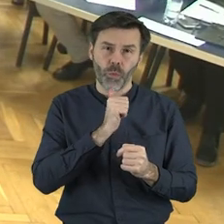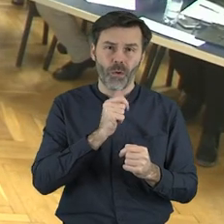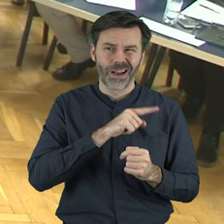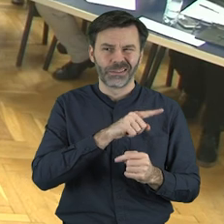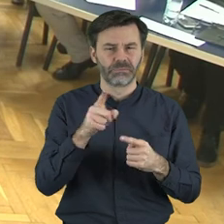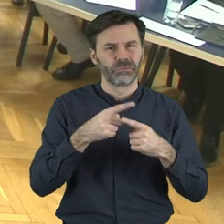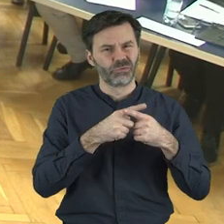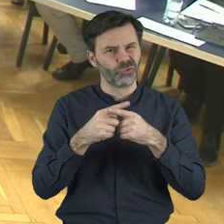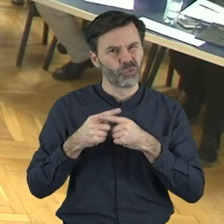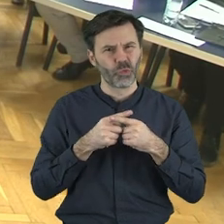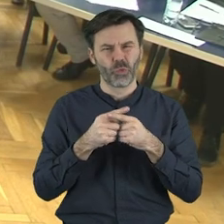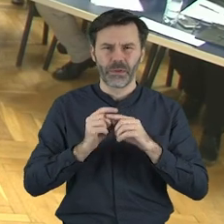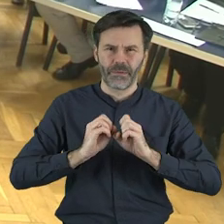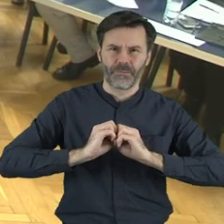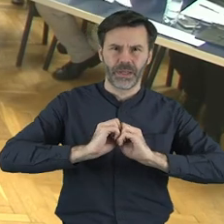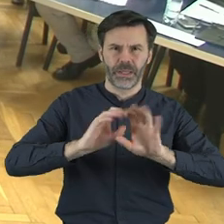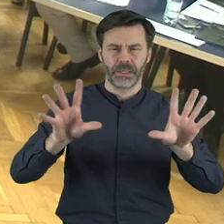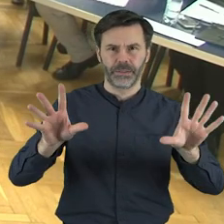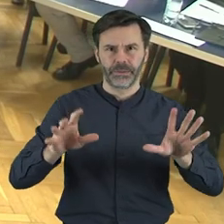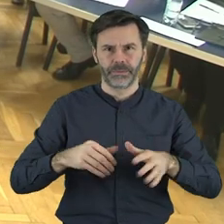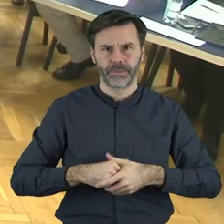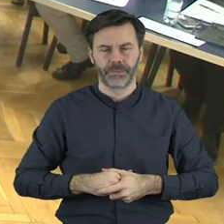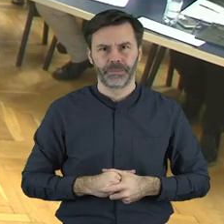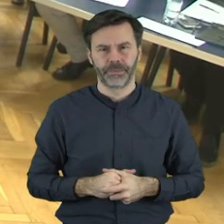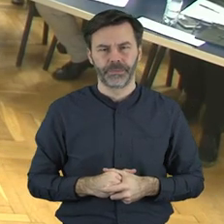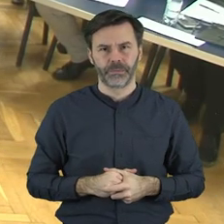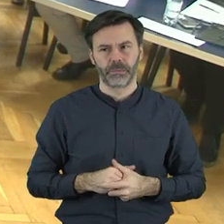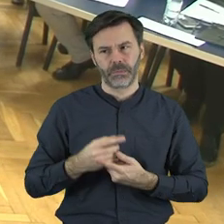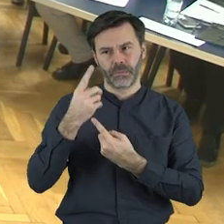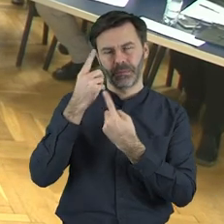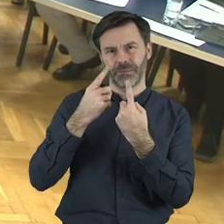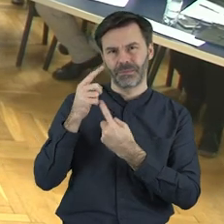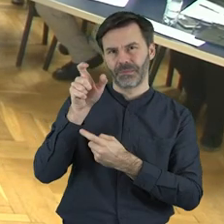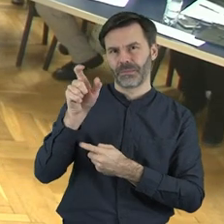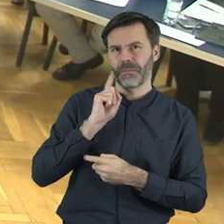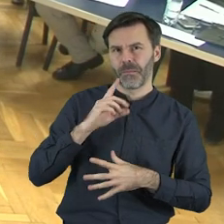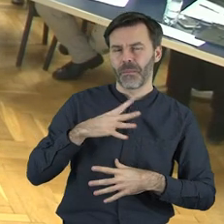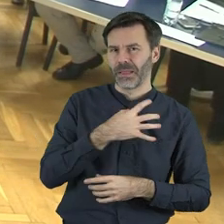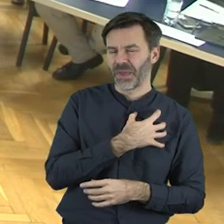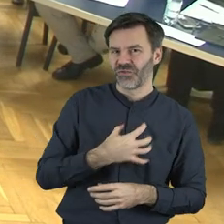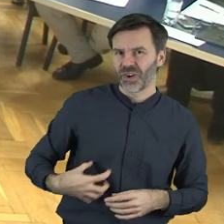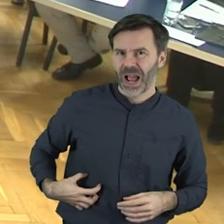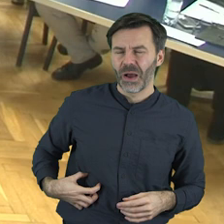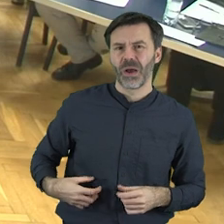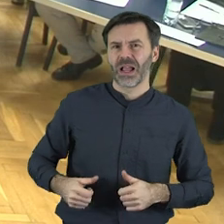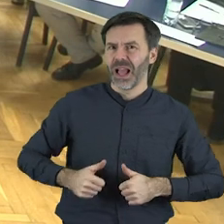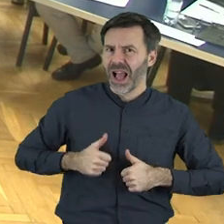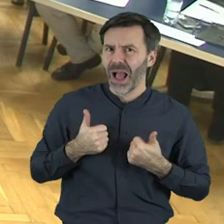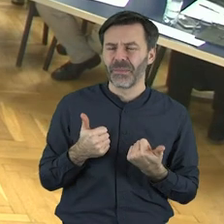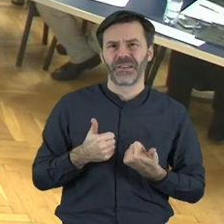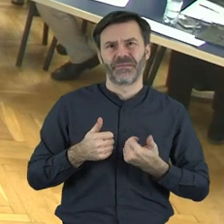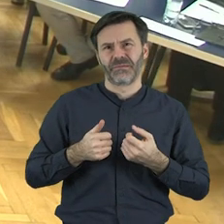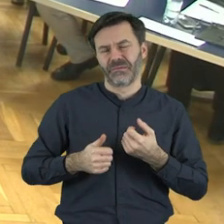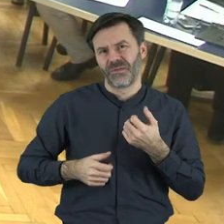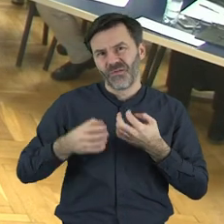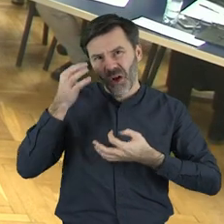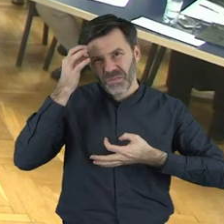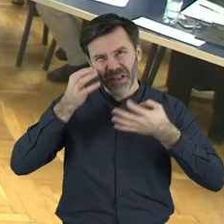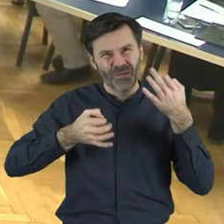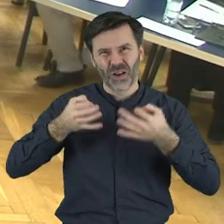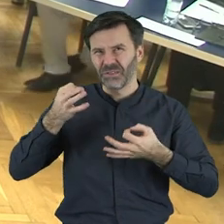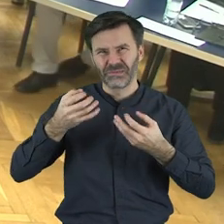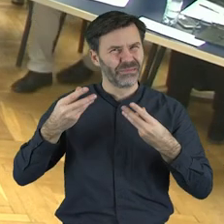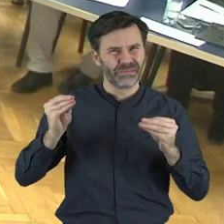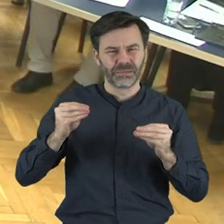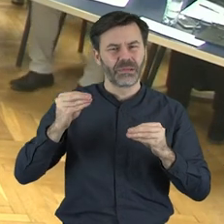interesie pana marszałka i zarządu województwa, żeby takich wątpliwości po prostu nie było. No. Więc dziwię się tej lakonicznej informacji